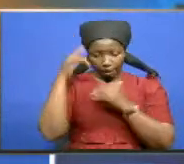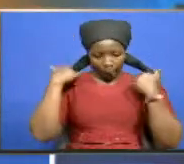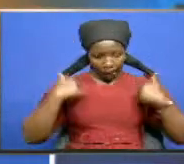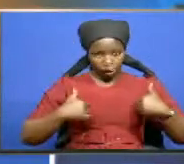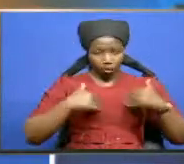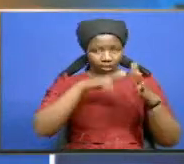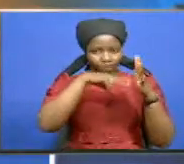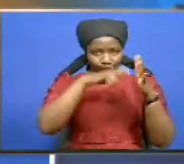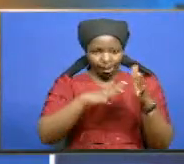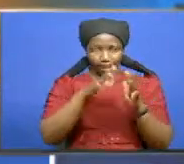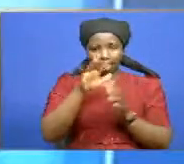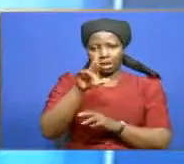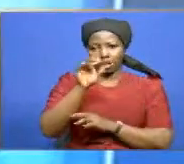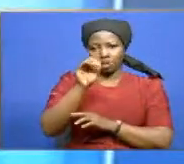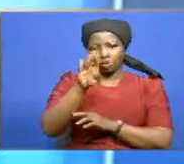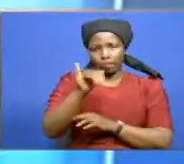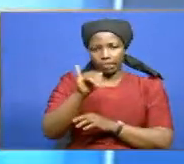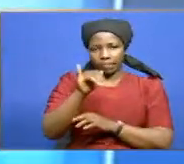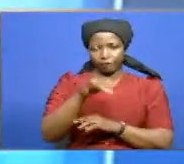Robi.